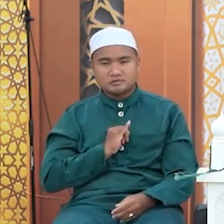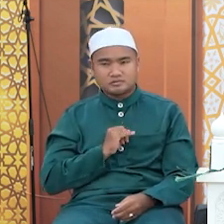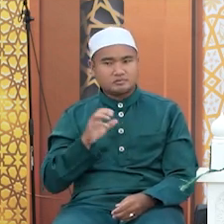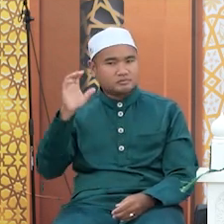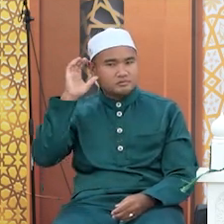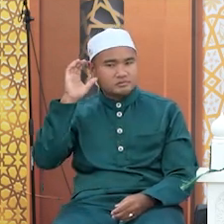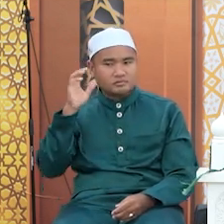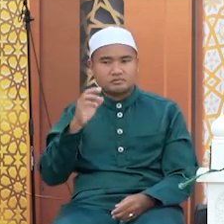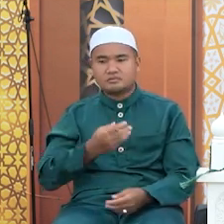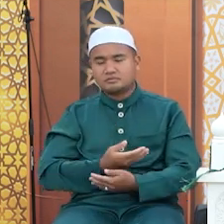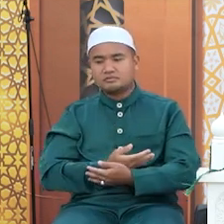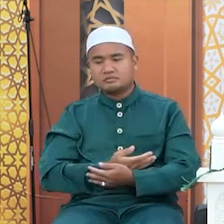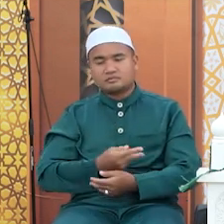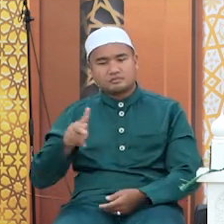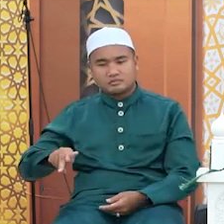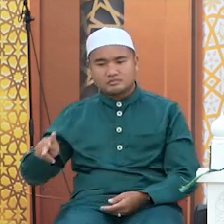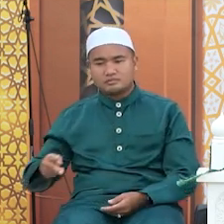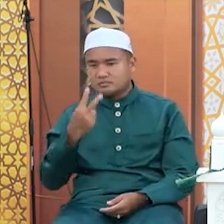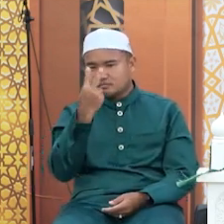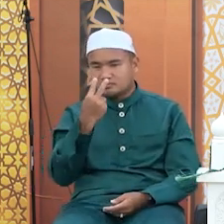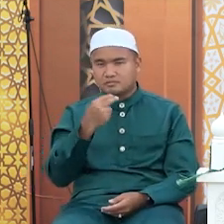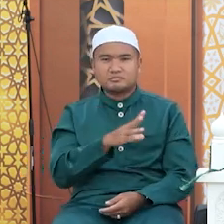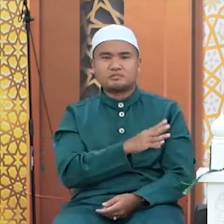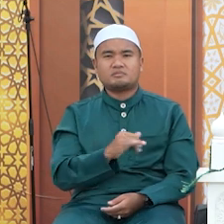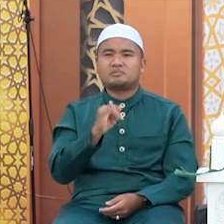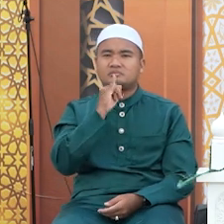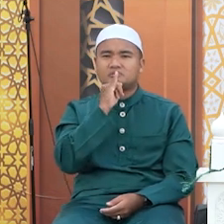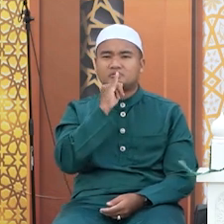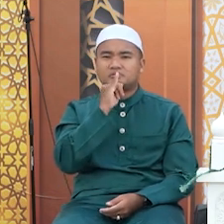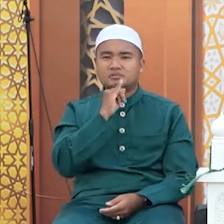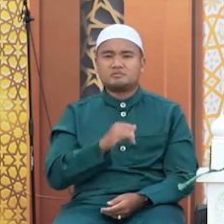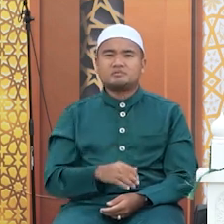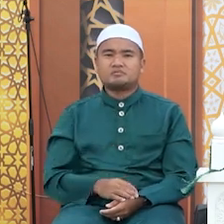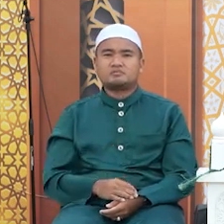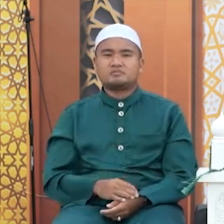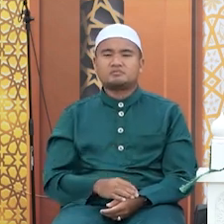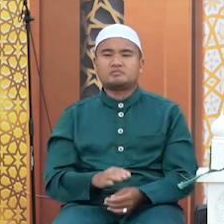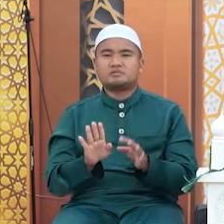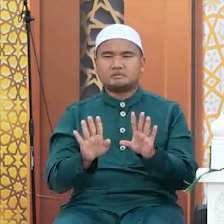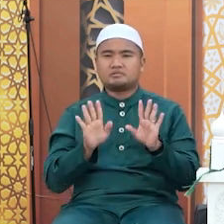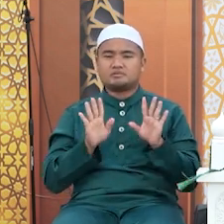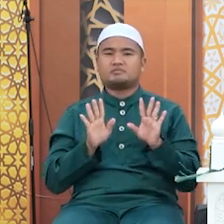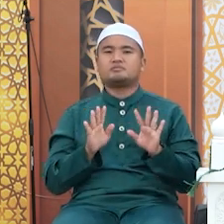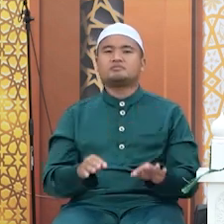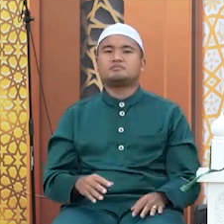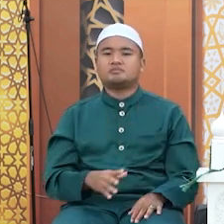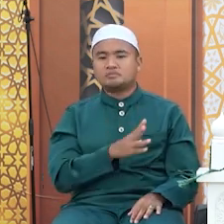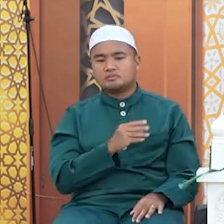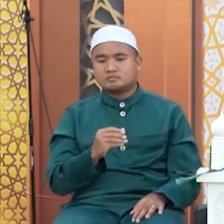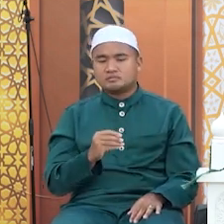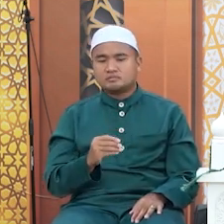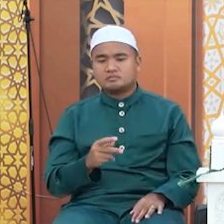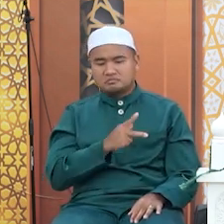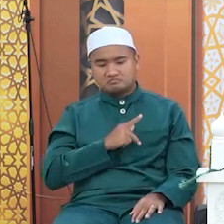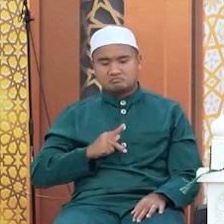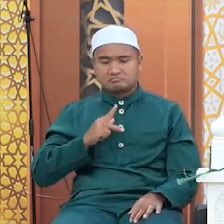gelisah. Sebagai syafaqatan kepada ibu, sebagai rahmat, sebagai kasihan kepada ibu, aku